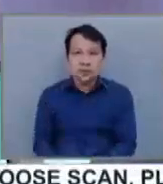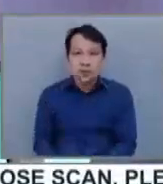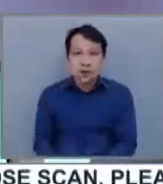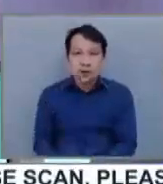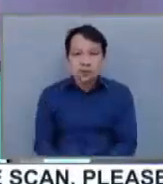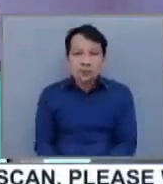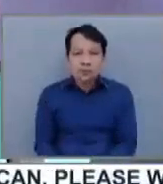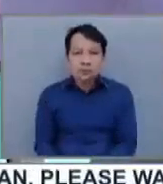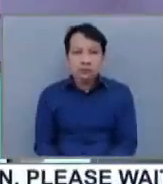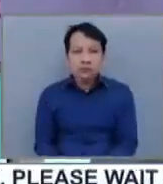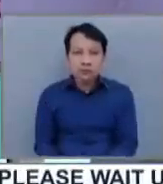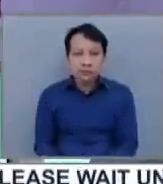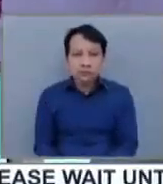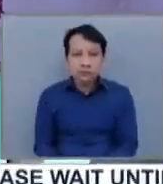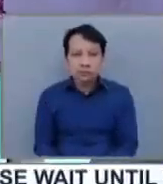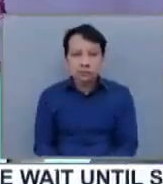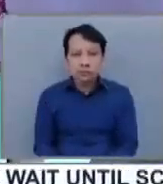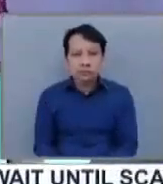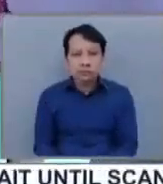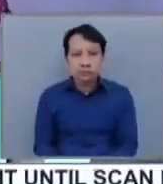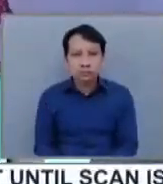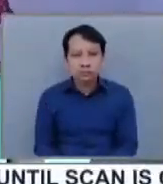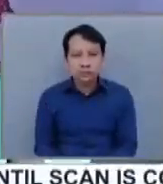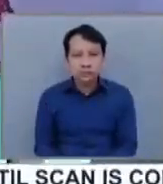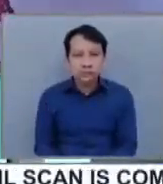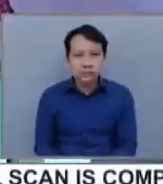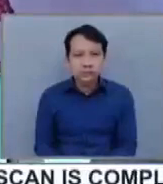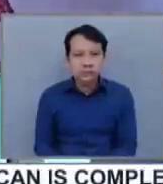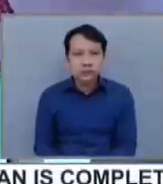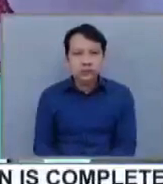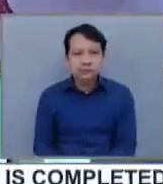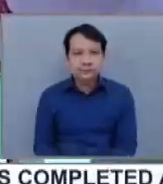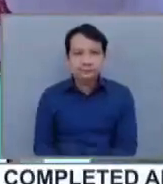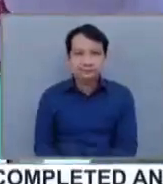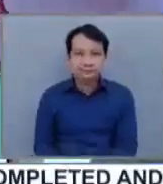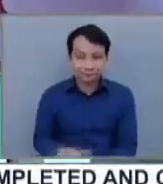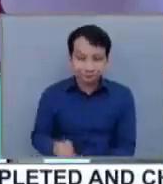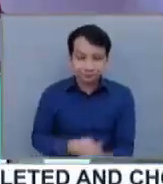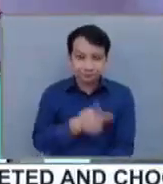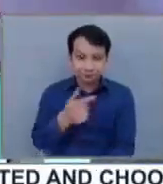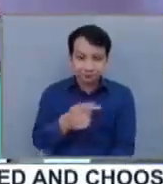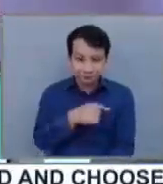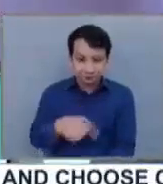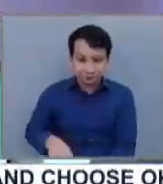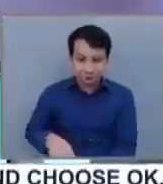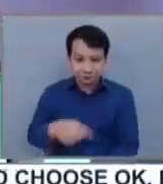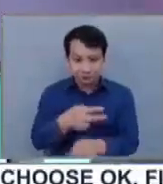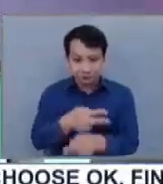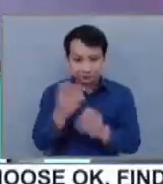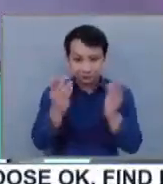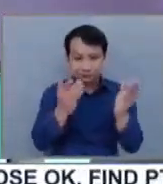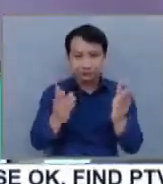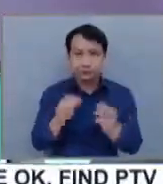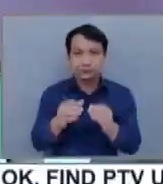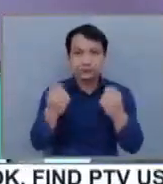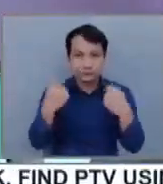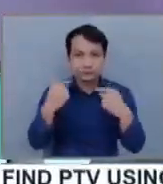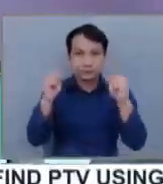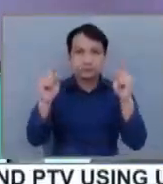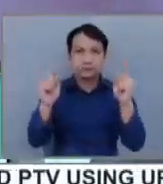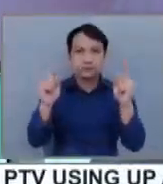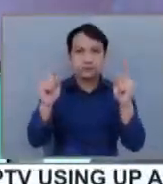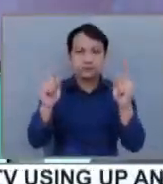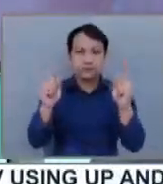Sa loob ng mahabang taon na kanyang pagsisilbi bilang reyna, marami nang nasaksihan at napagtagumpay ang krisis. Si Queen